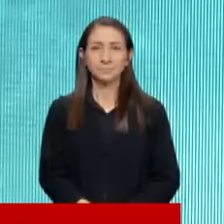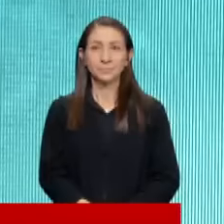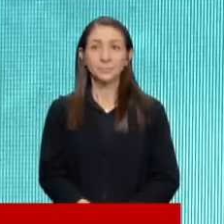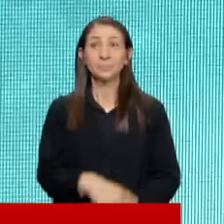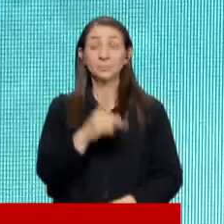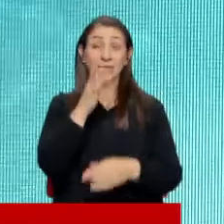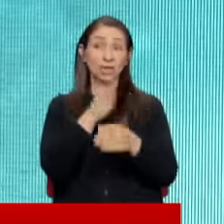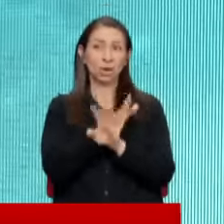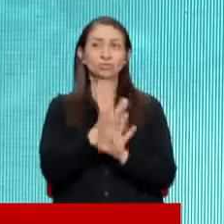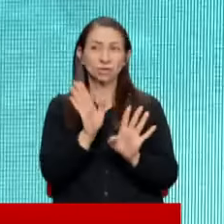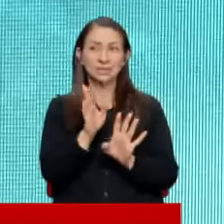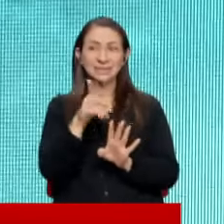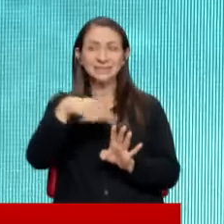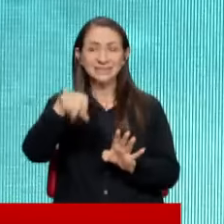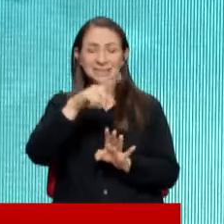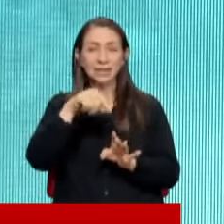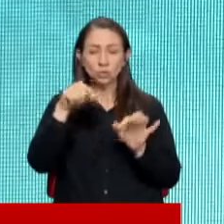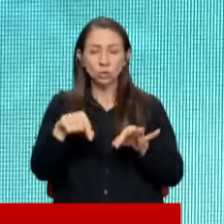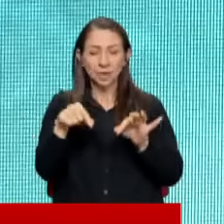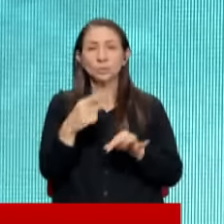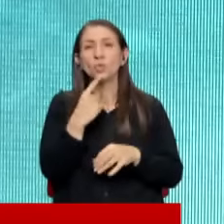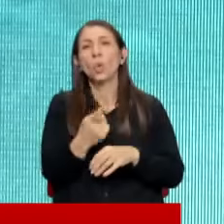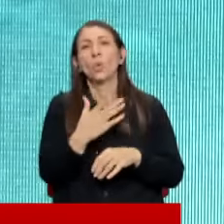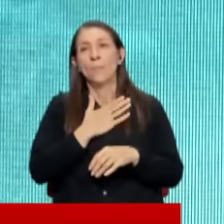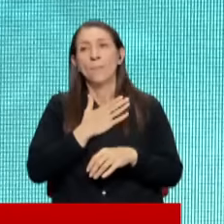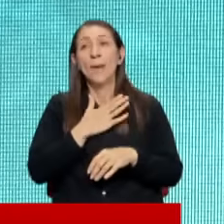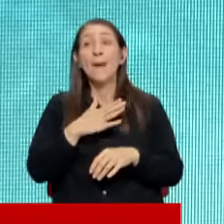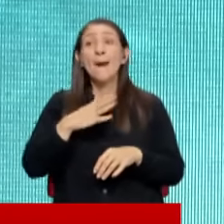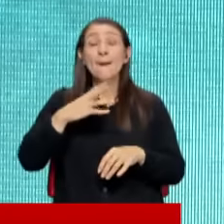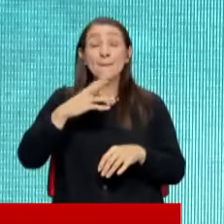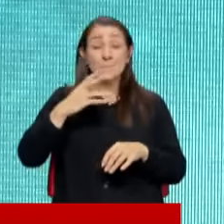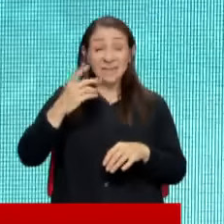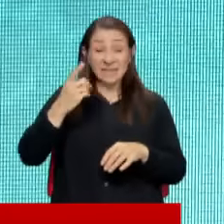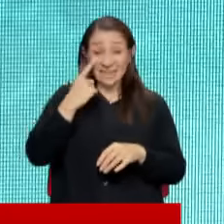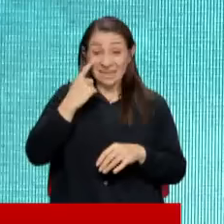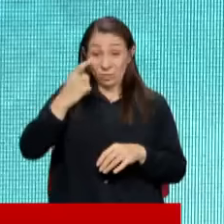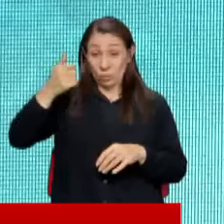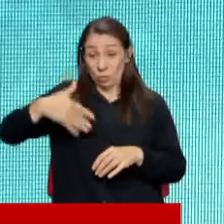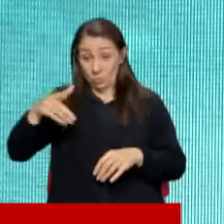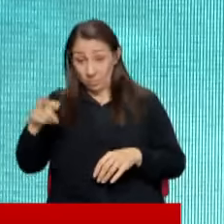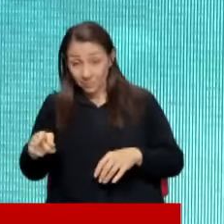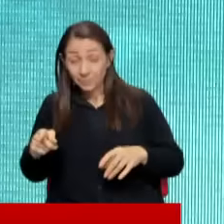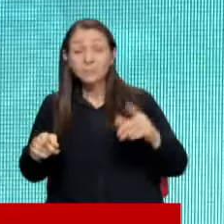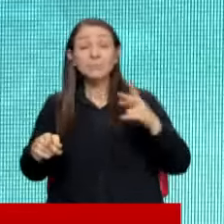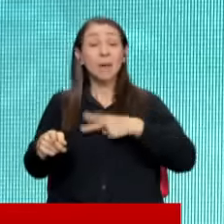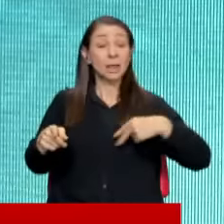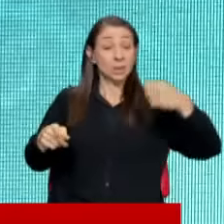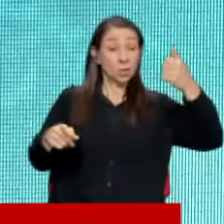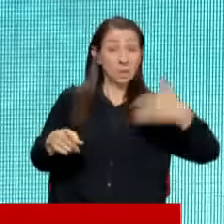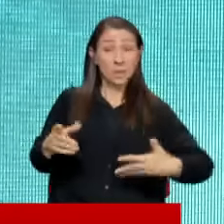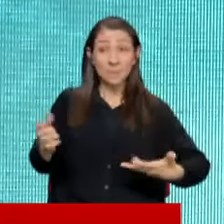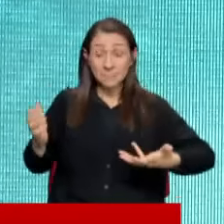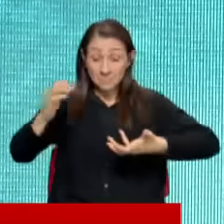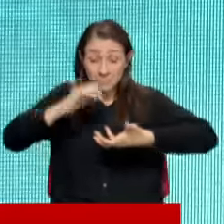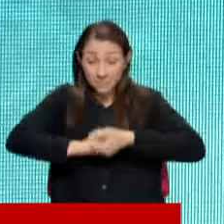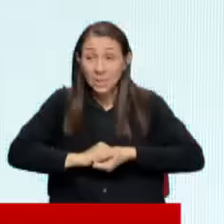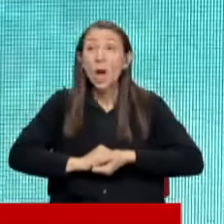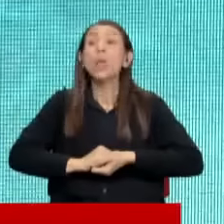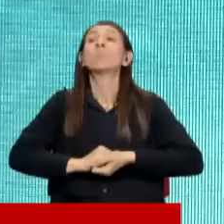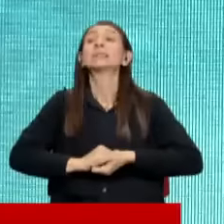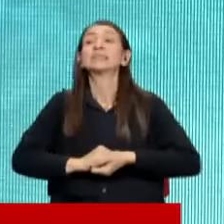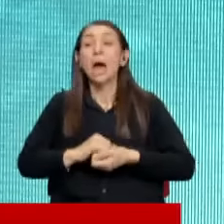Bir gerçeği sizlere şu anda söylüyorum. Merkezi yönetimle yerel yönetim el ele